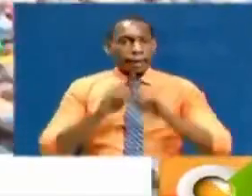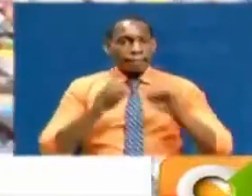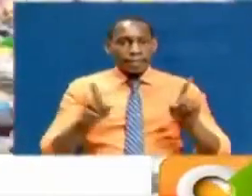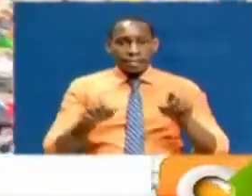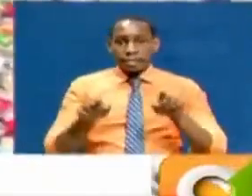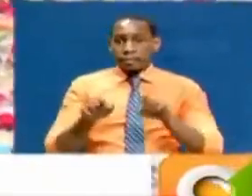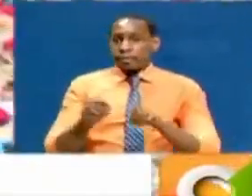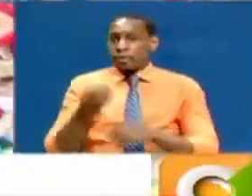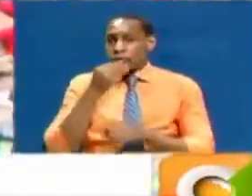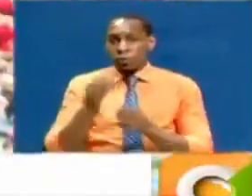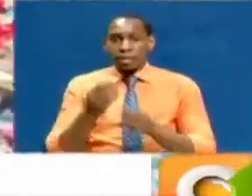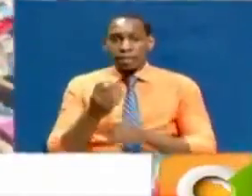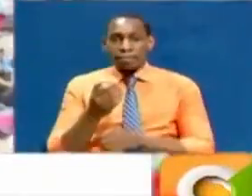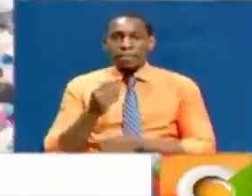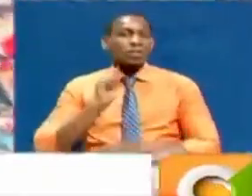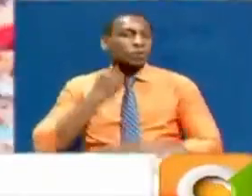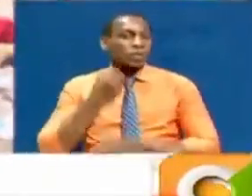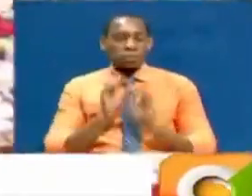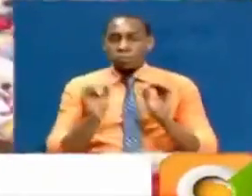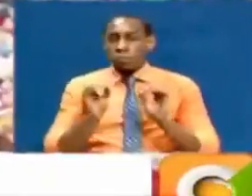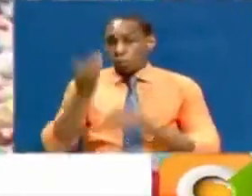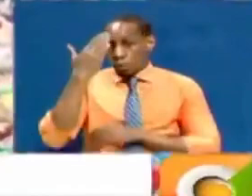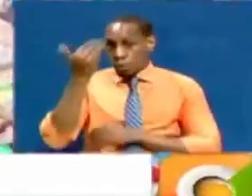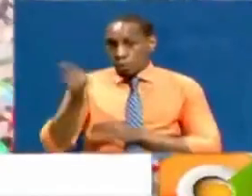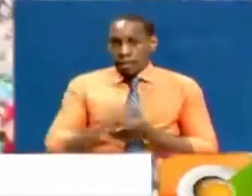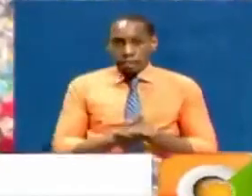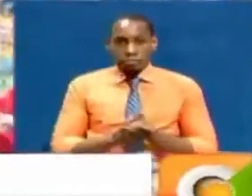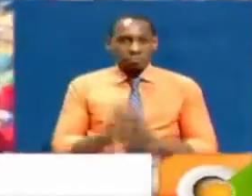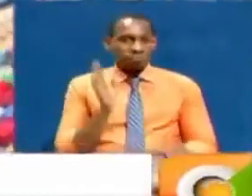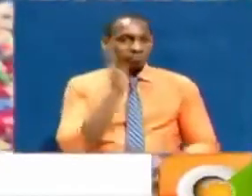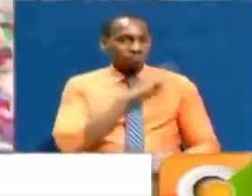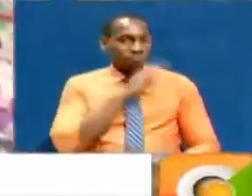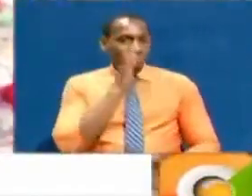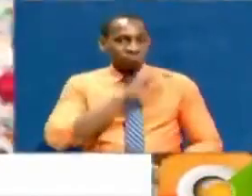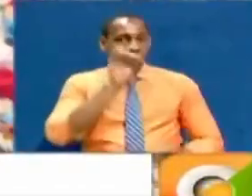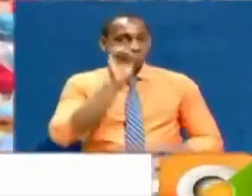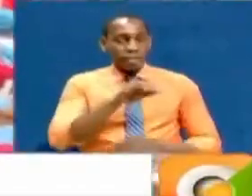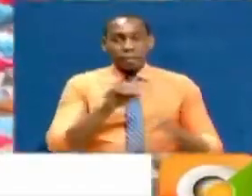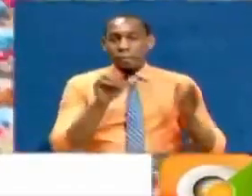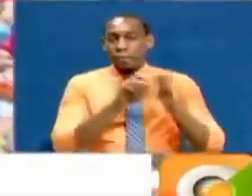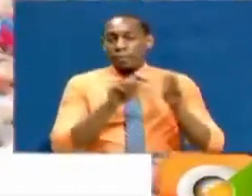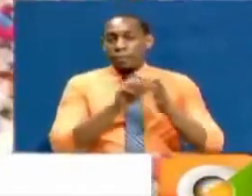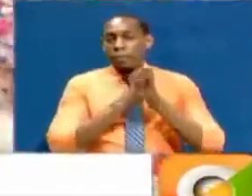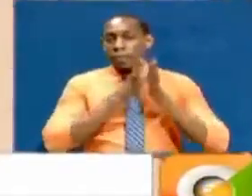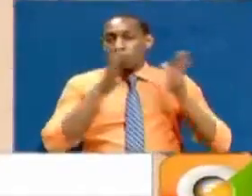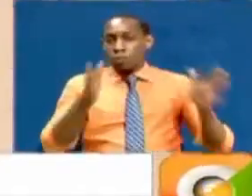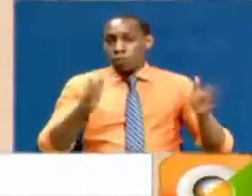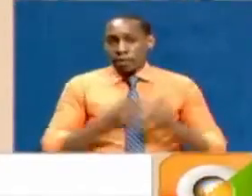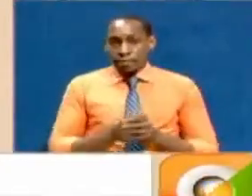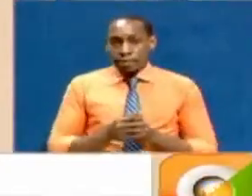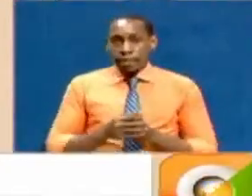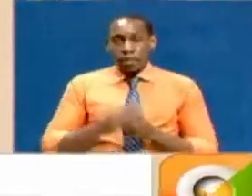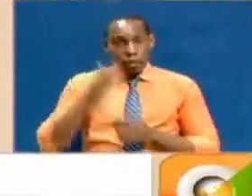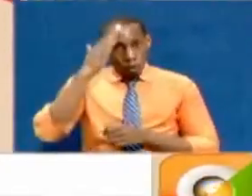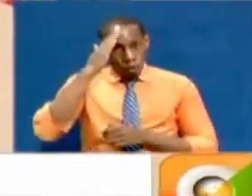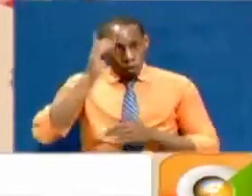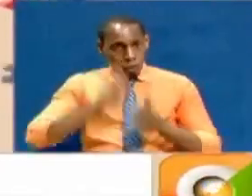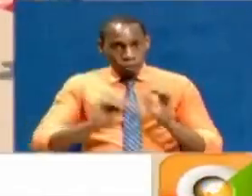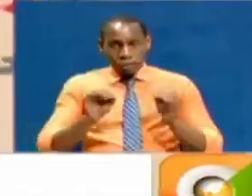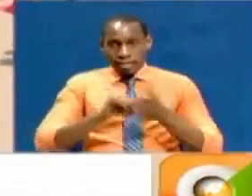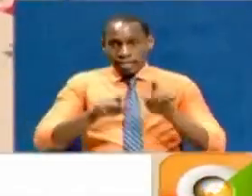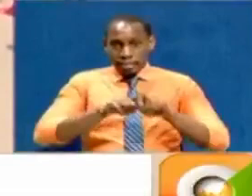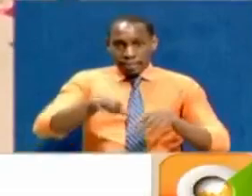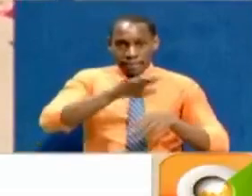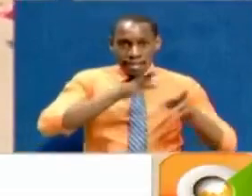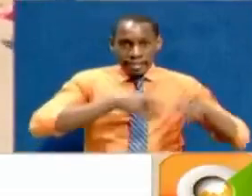Lakini hapa chakula hakina ladha tena, kwani uvundo wa taka umekuwa kero kila uchao. Usilojua ni kuwa sehemu